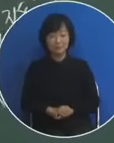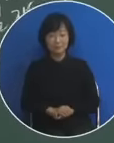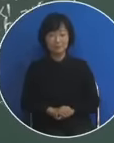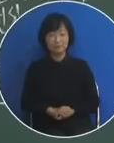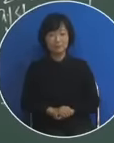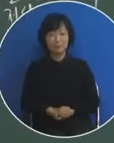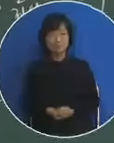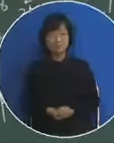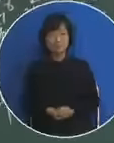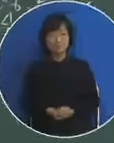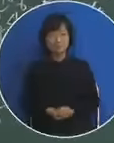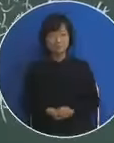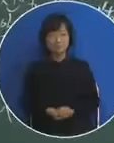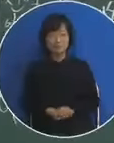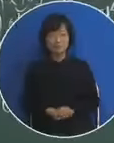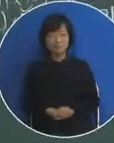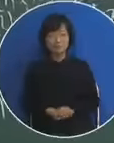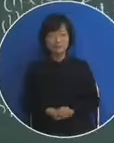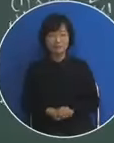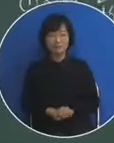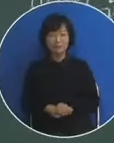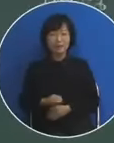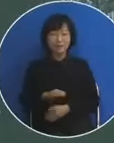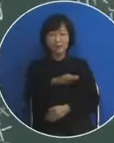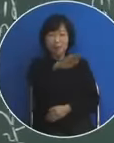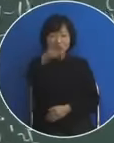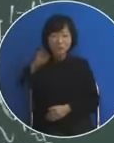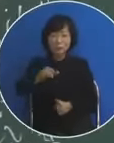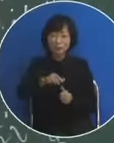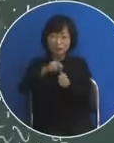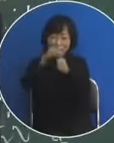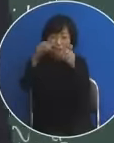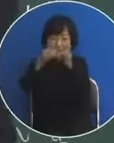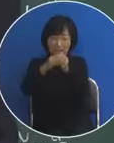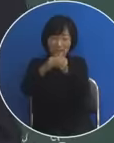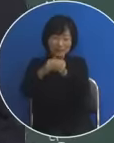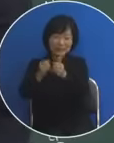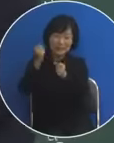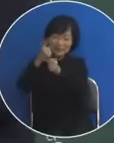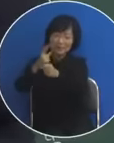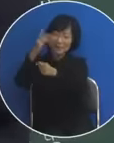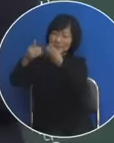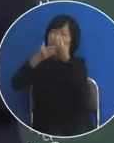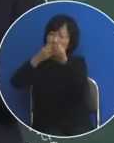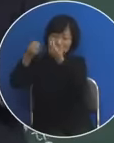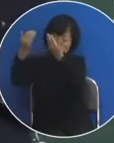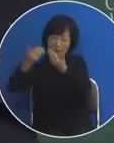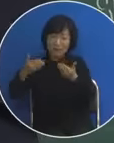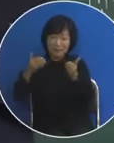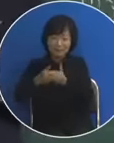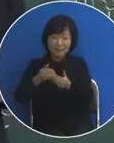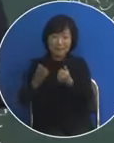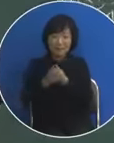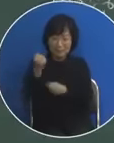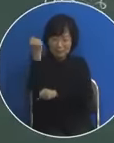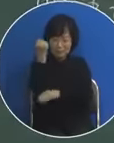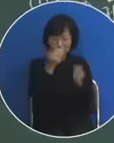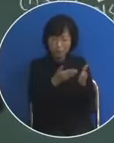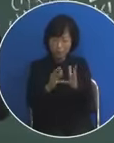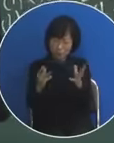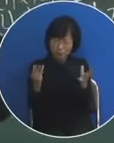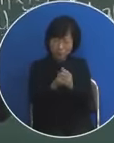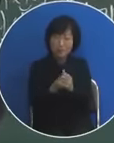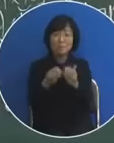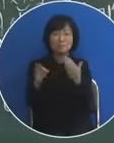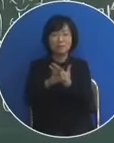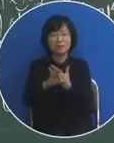이미 그 축복 받은 사람 부름받았기 때문에 요래 시작만 해도 옵니다. The way I see it, your people would already see this blessing. So just begin this way